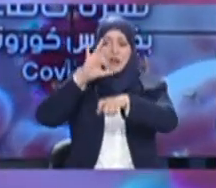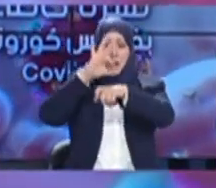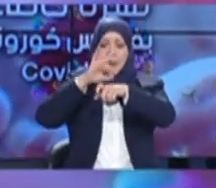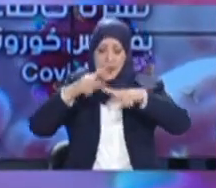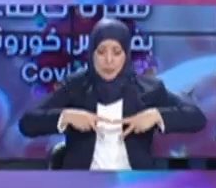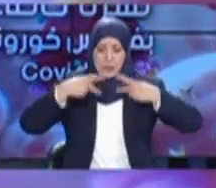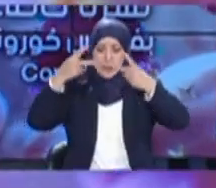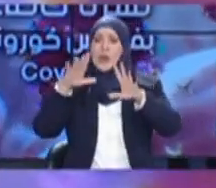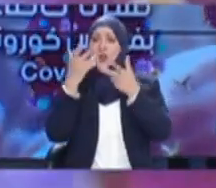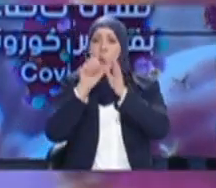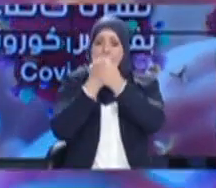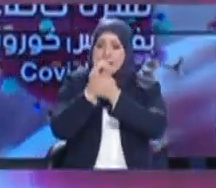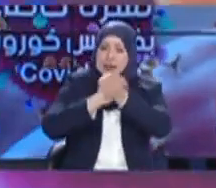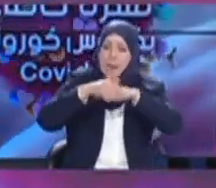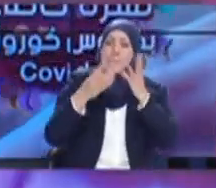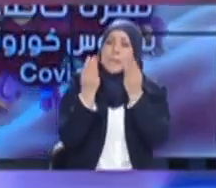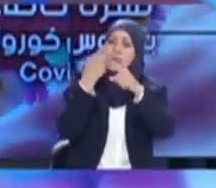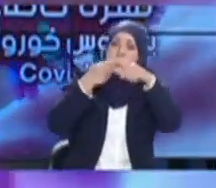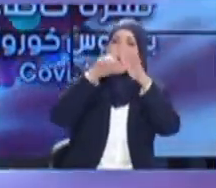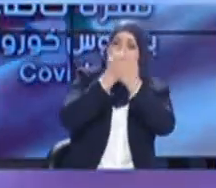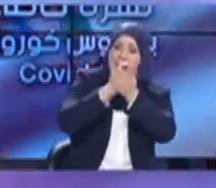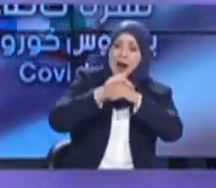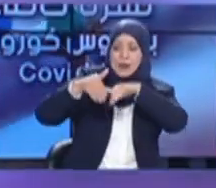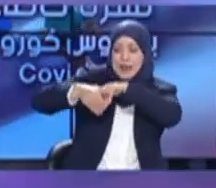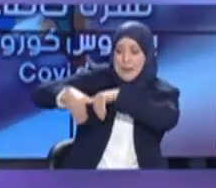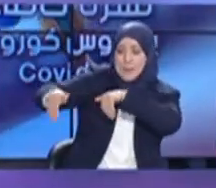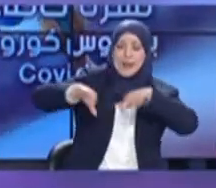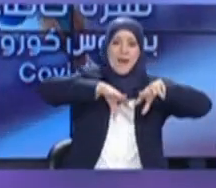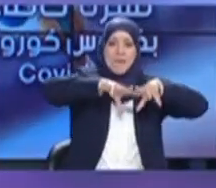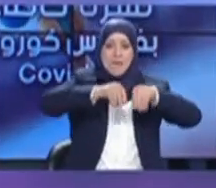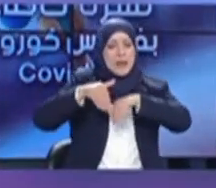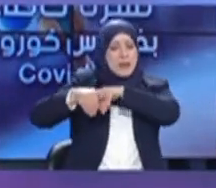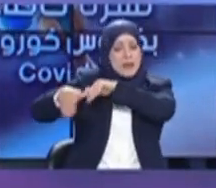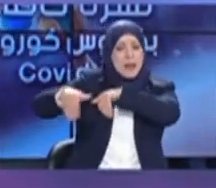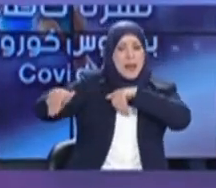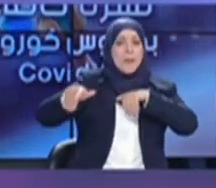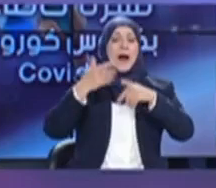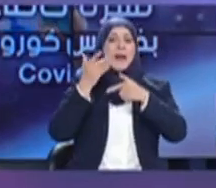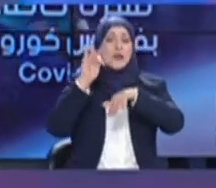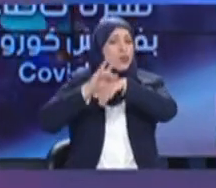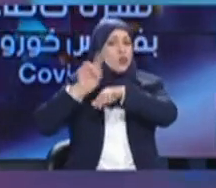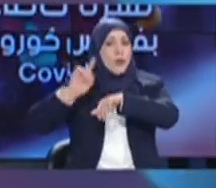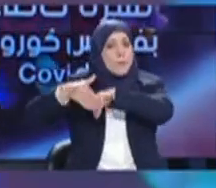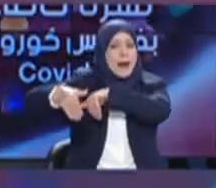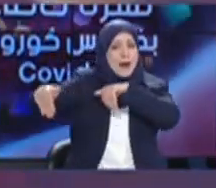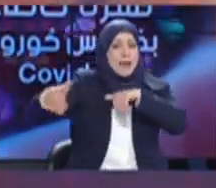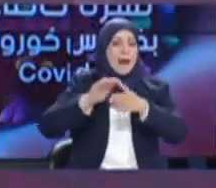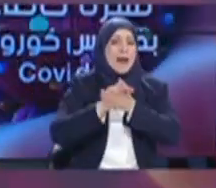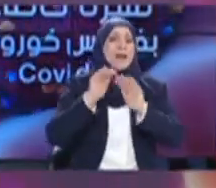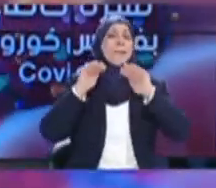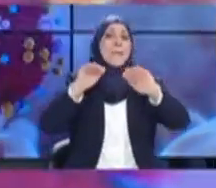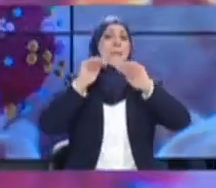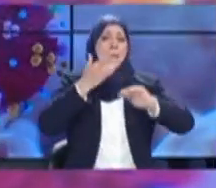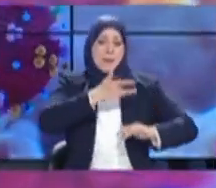يغسلوا يديهم بالقدا، يبعدوا على الاقرباء نتاعهم معناتها شويه، معناتها ما يصفوش التدابير العامه. نفس